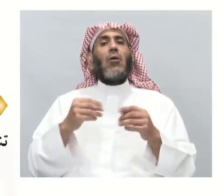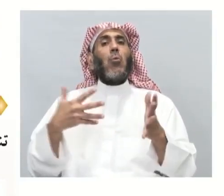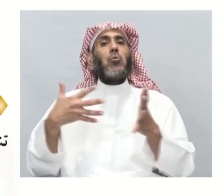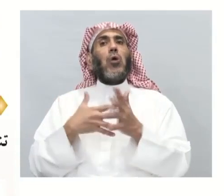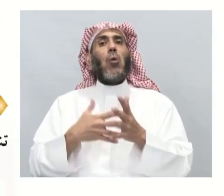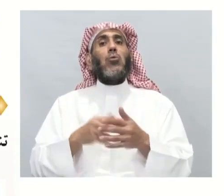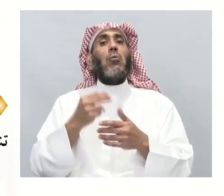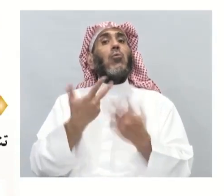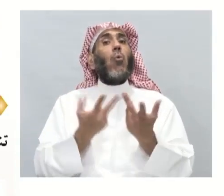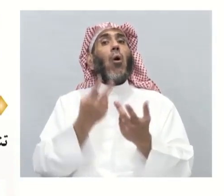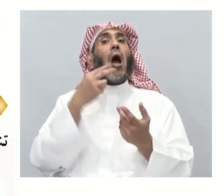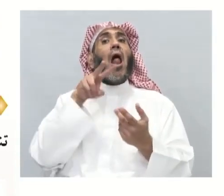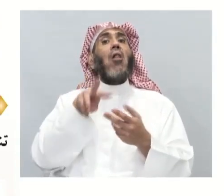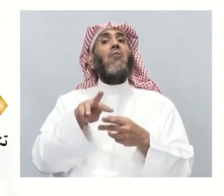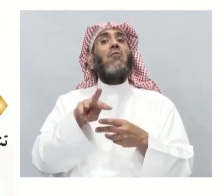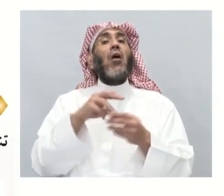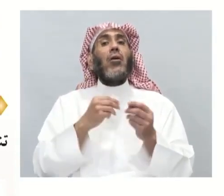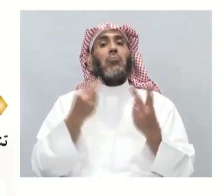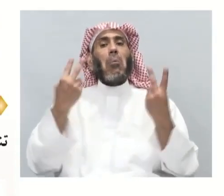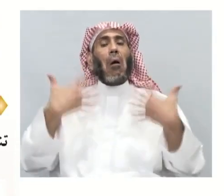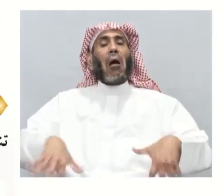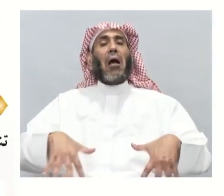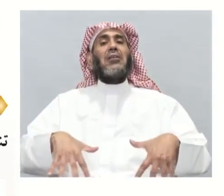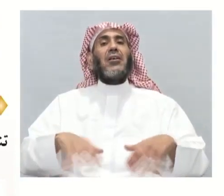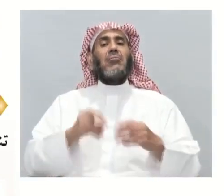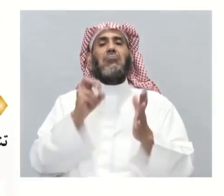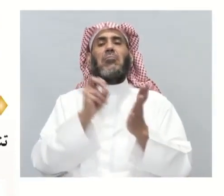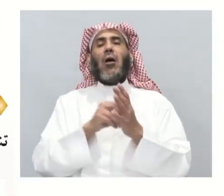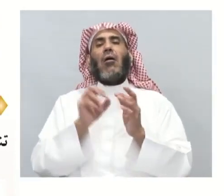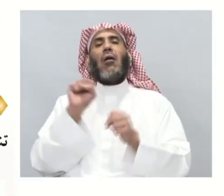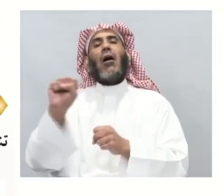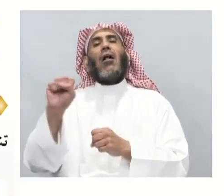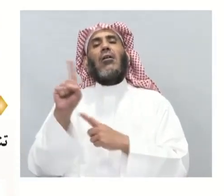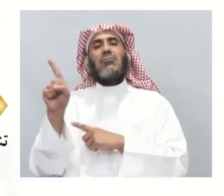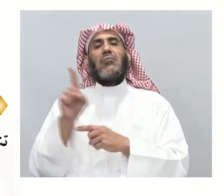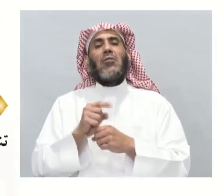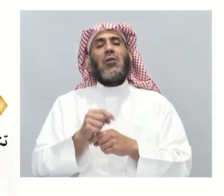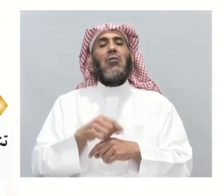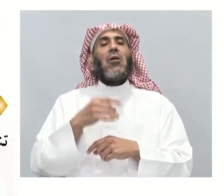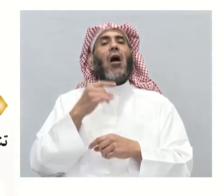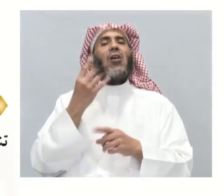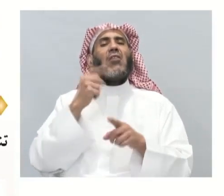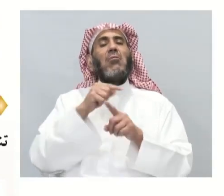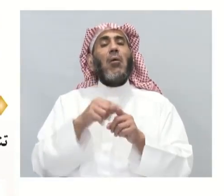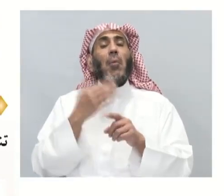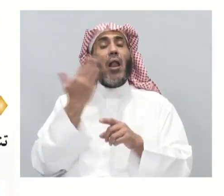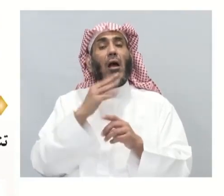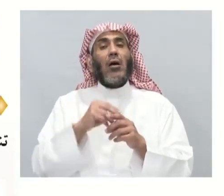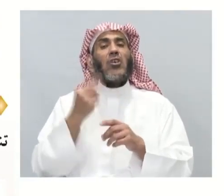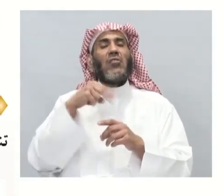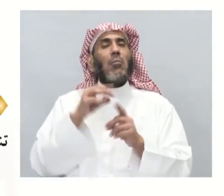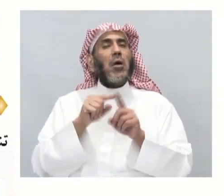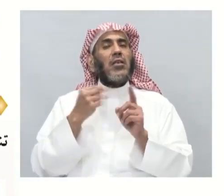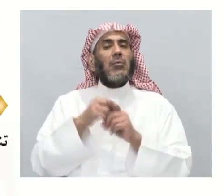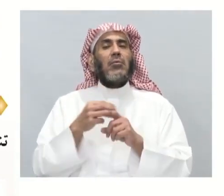ستتجاوز ال 2000 بتبي بتطبيق للقاعده الخاصه ب 10% مما نقرا 20% مما